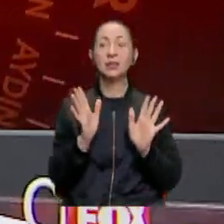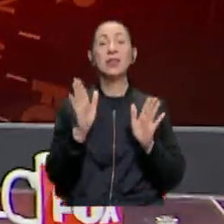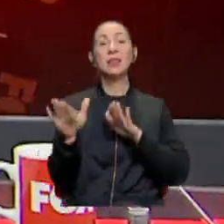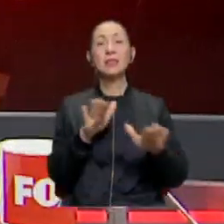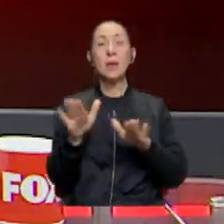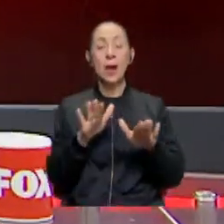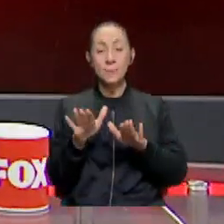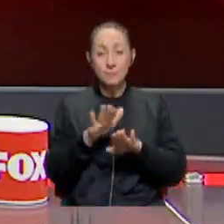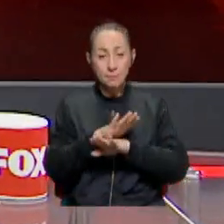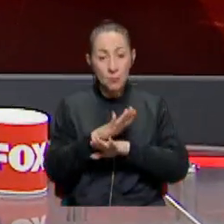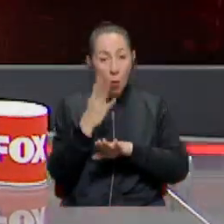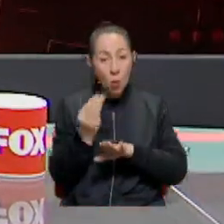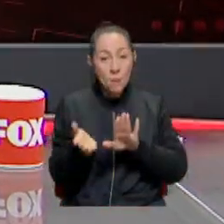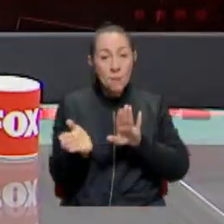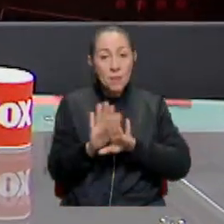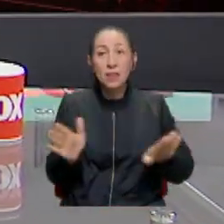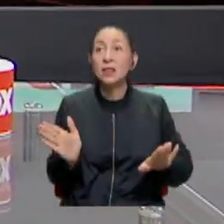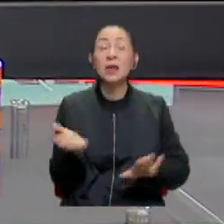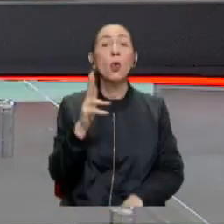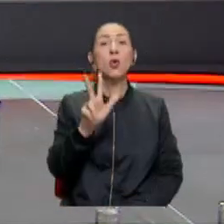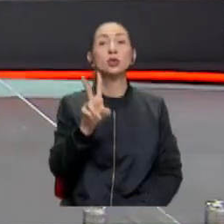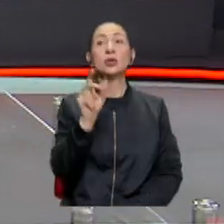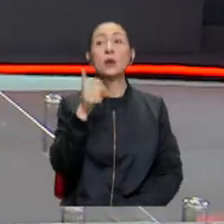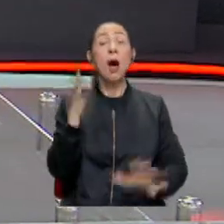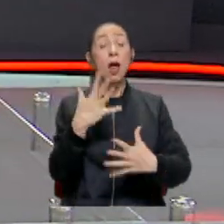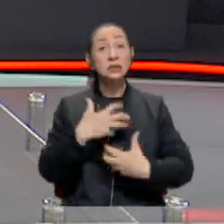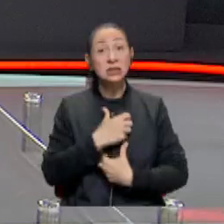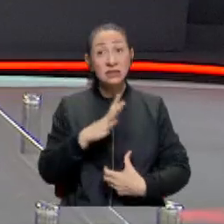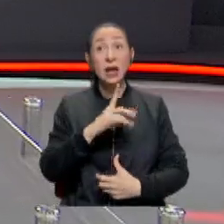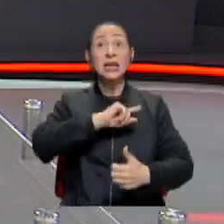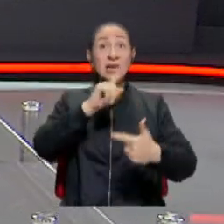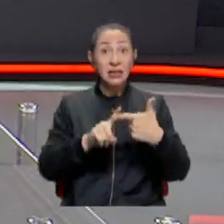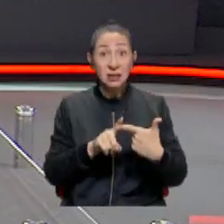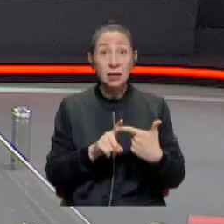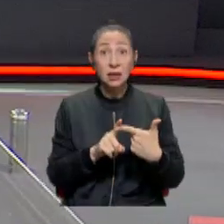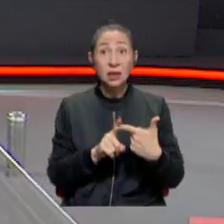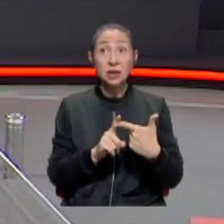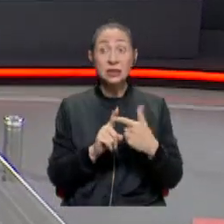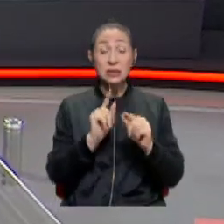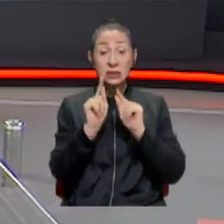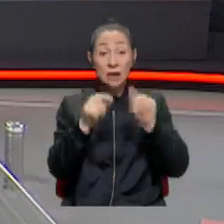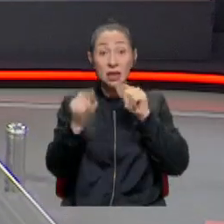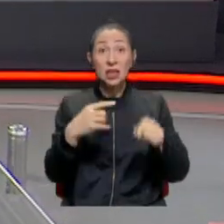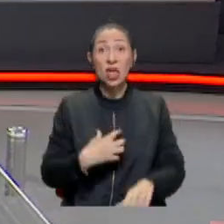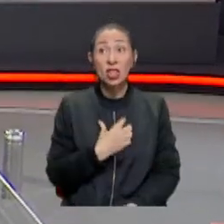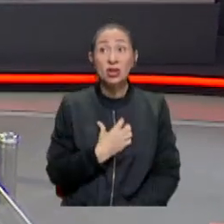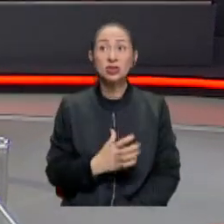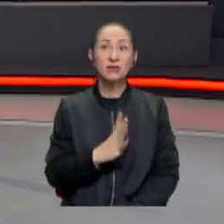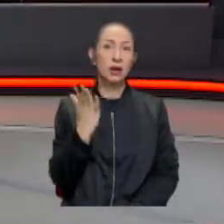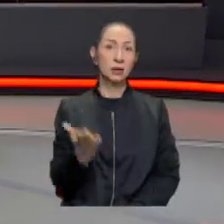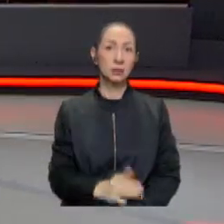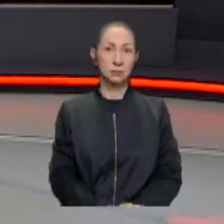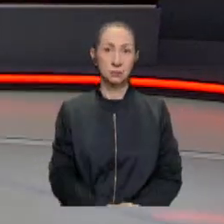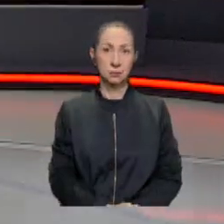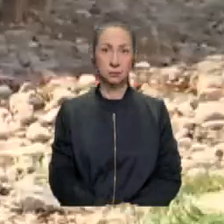depremin üzerinden 32 gün geçti hala sıkıntılar var bir de salgın endişesi var